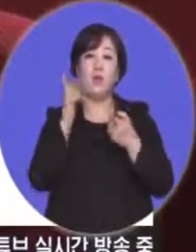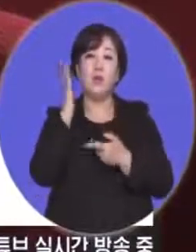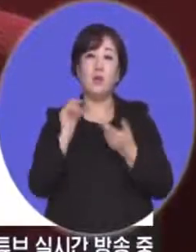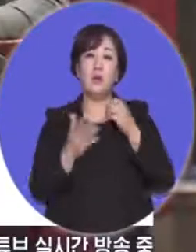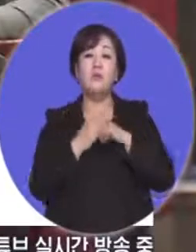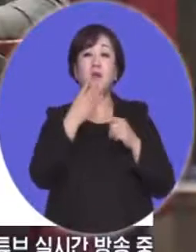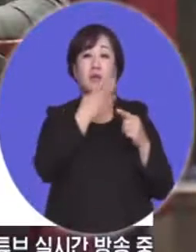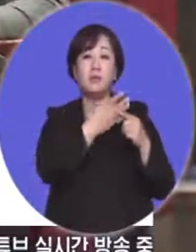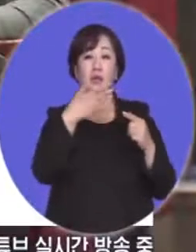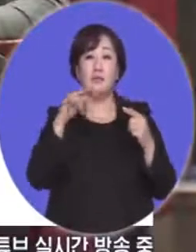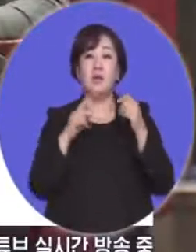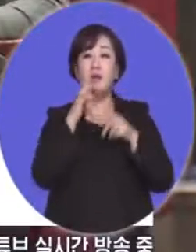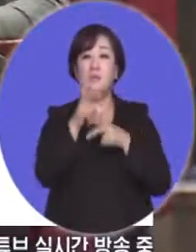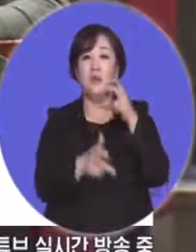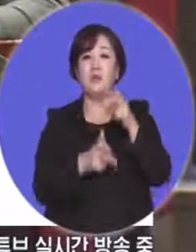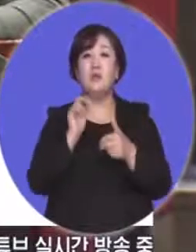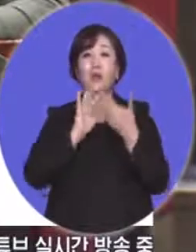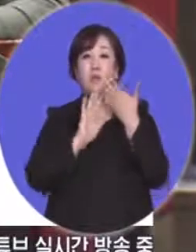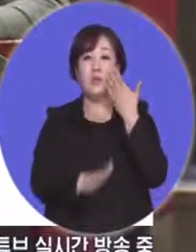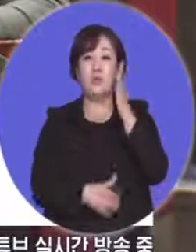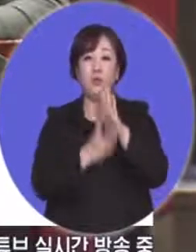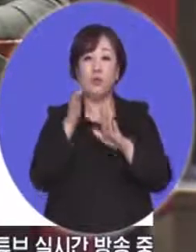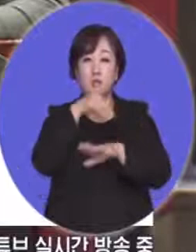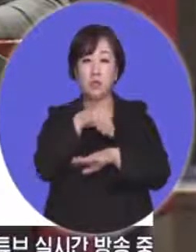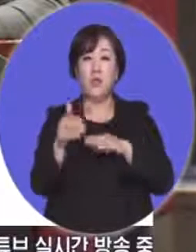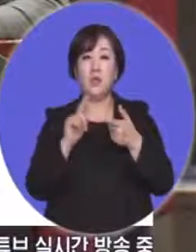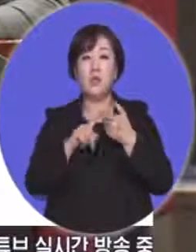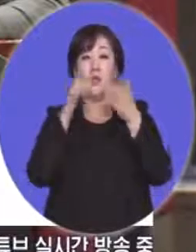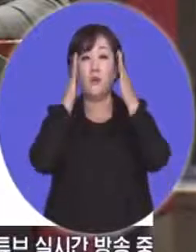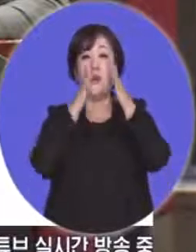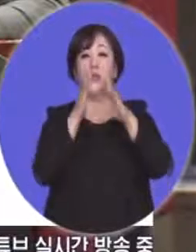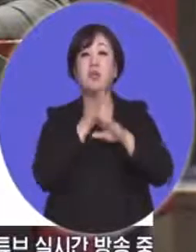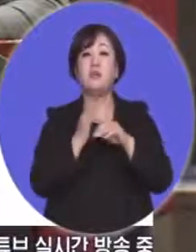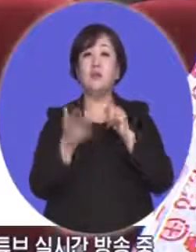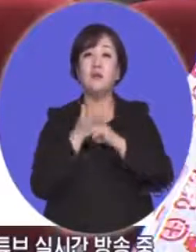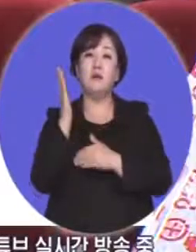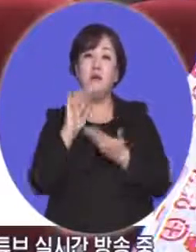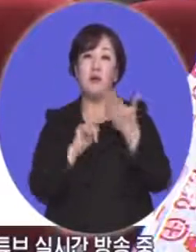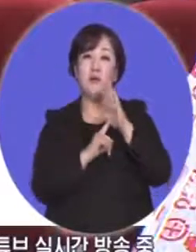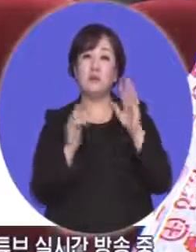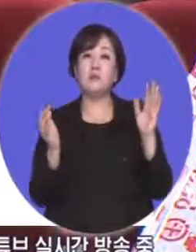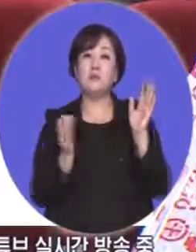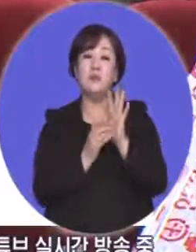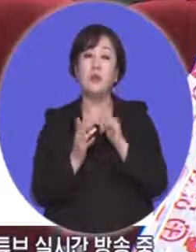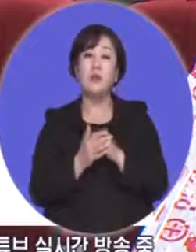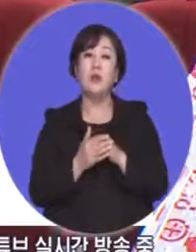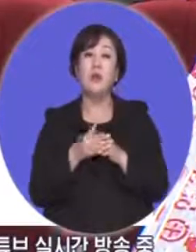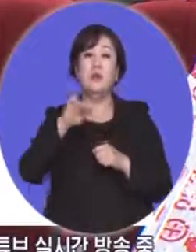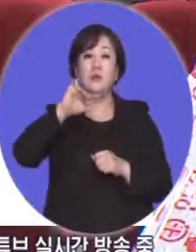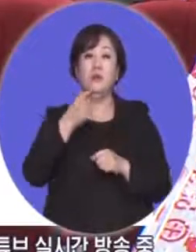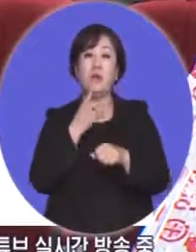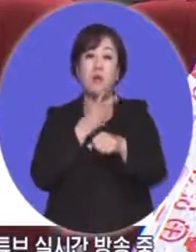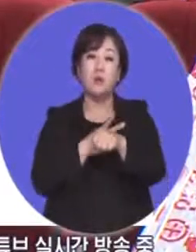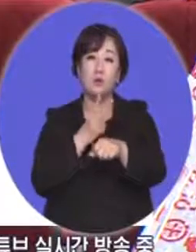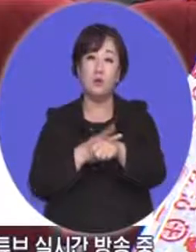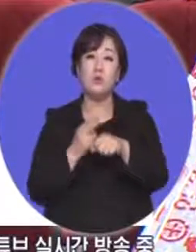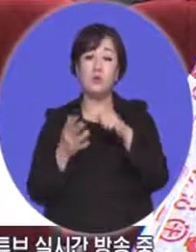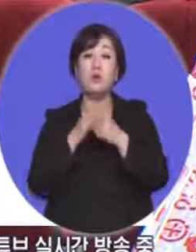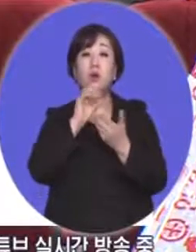4차 산업혁명 시대의 미래 도시개발 방향이란 주제로 강의했습니다. 최 교수는 은퇴자